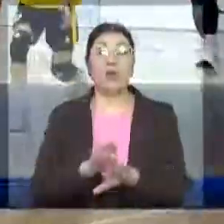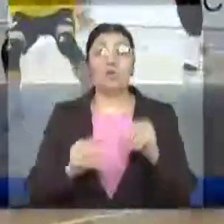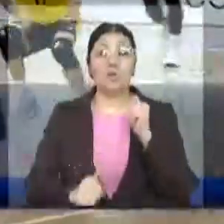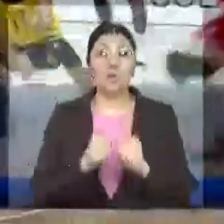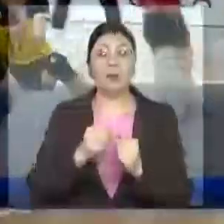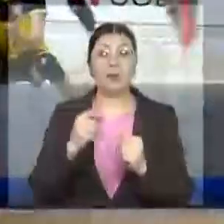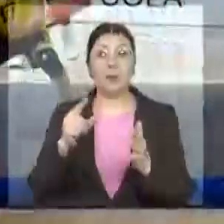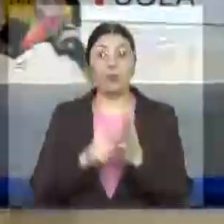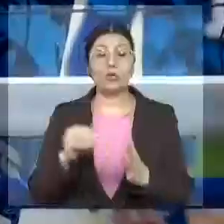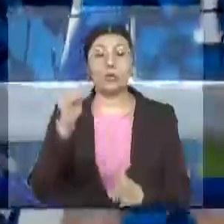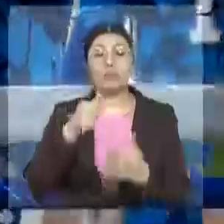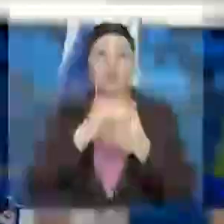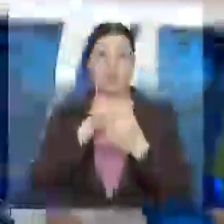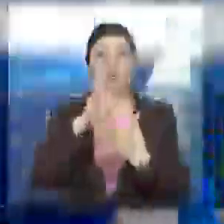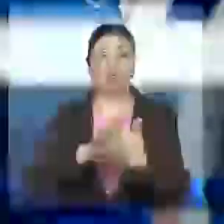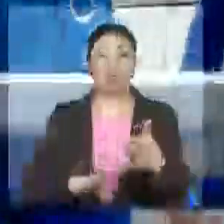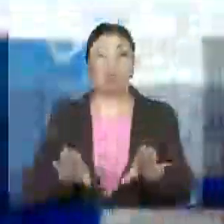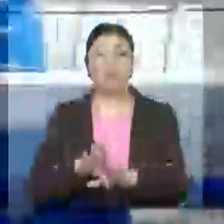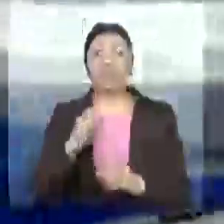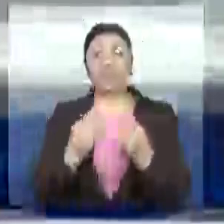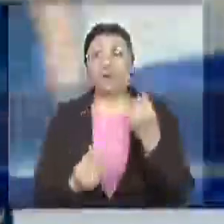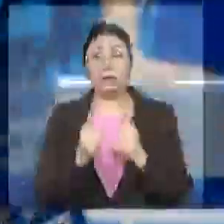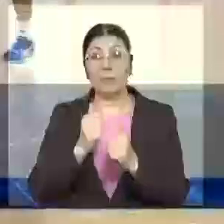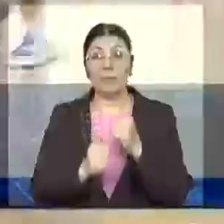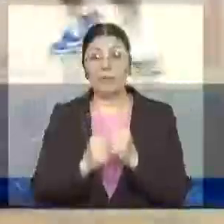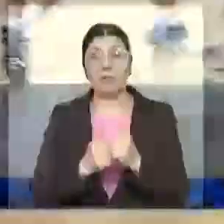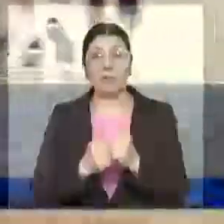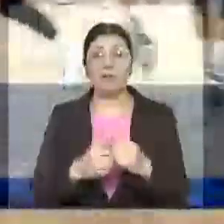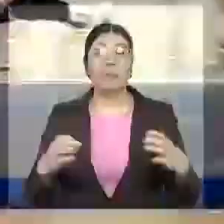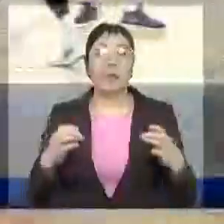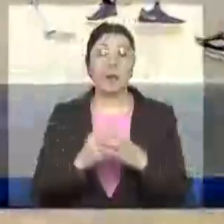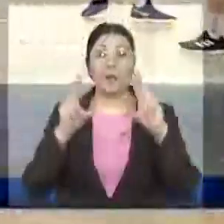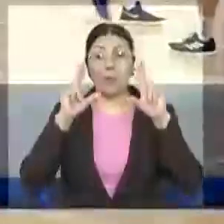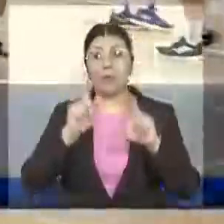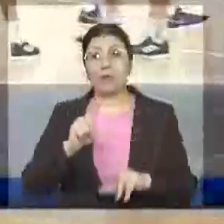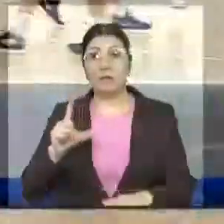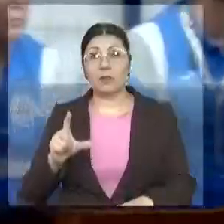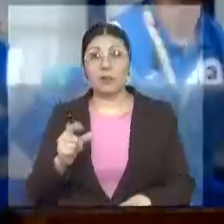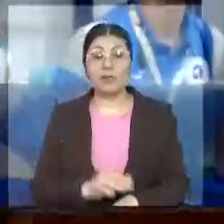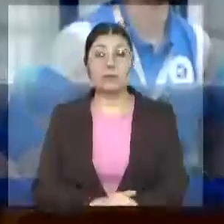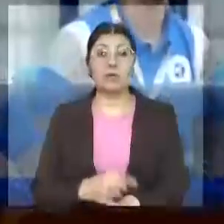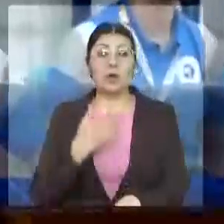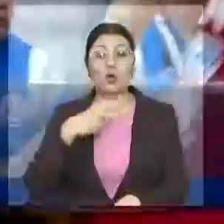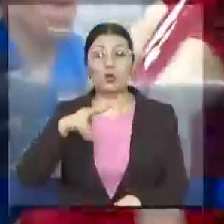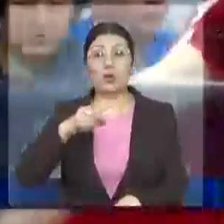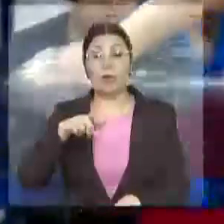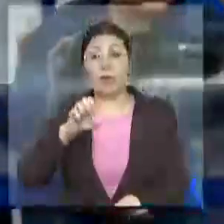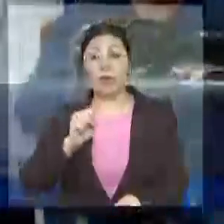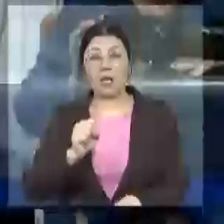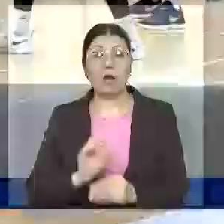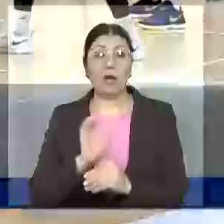17 ақпанға дейін жалғаспақ. Ал бұл бәсекеде өңірлік команда волейболшылары ұлттық лиганың плей-офф кезеңіне жолдама алды.